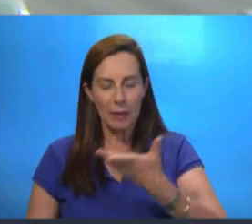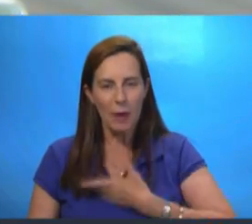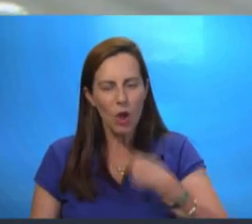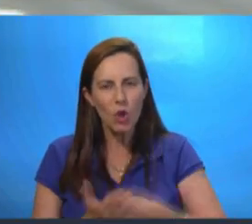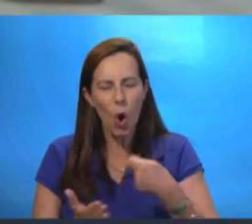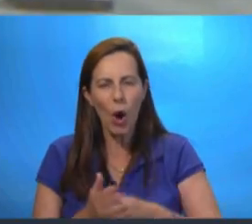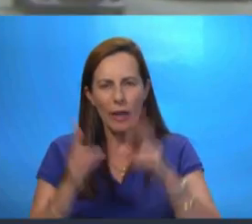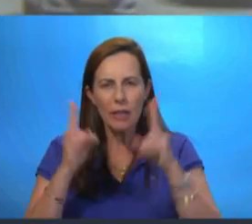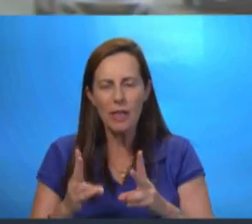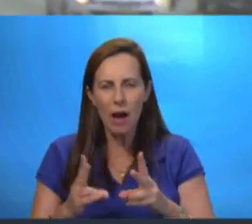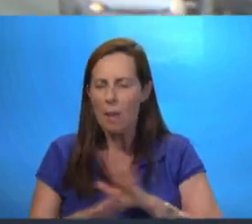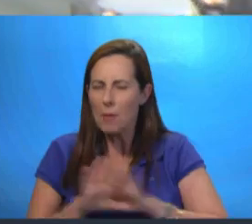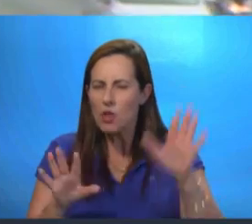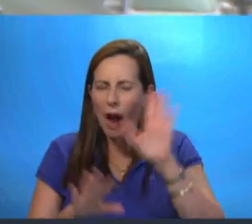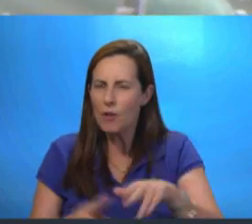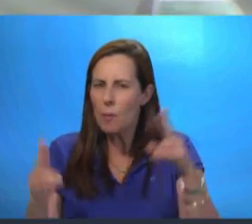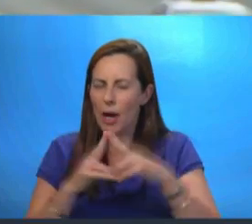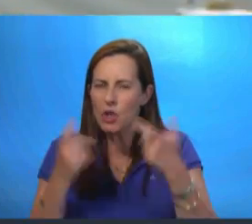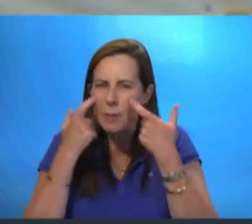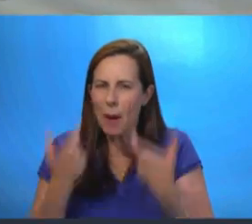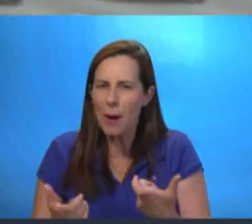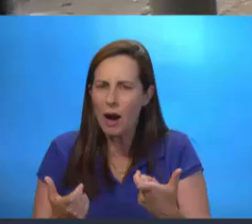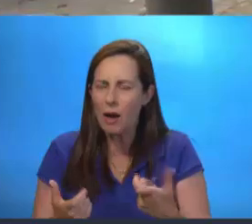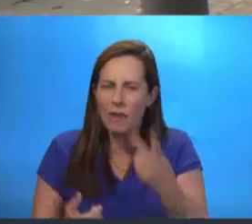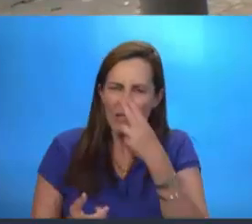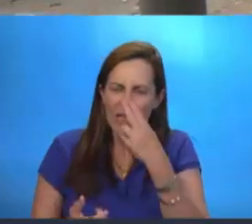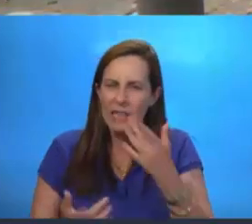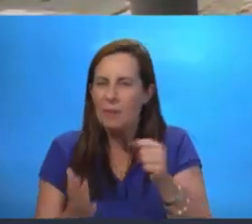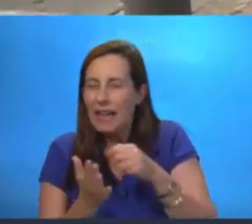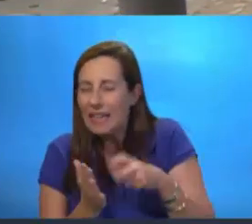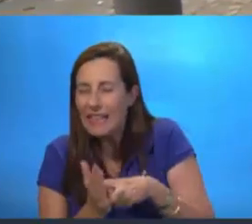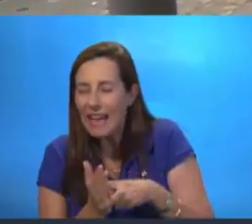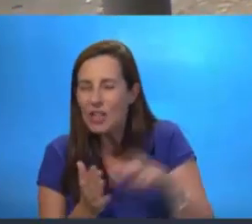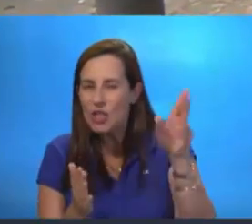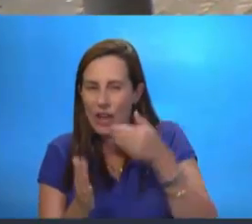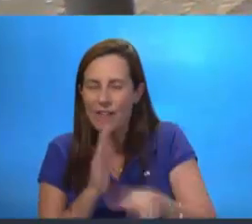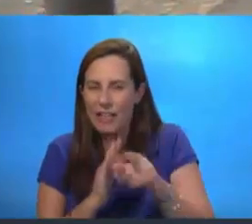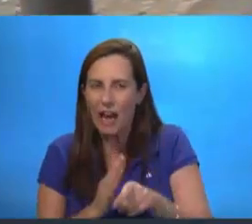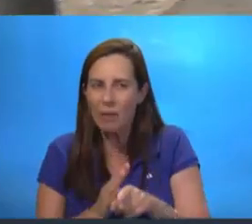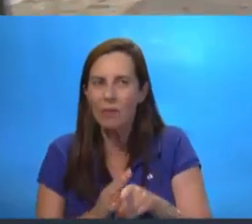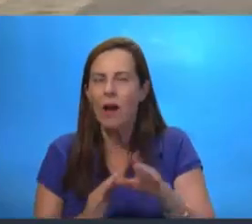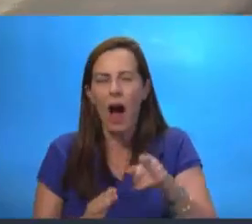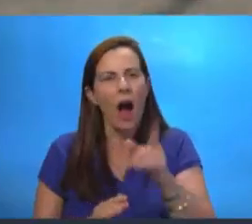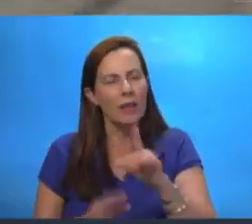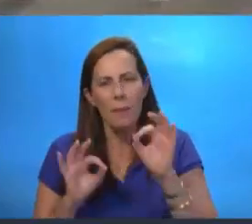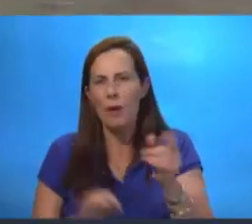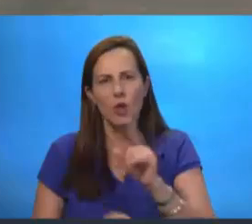חנייה בדואר בלי שאפילו פגשתם את הפקח וניסיתם להתחנן על נפשכם שיוותר לכם, כנראה אתם ממש לא